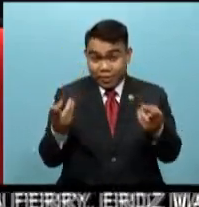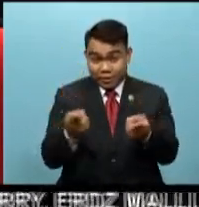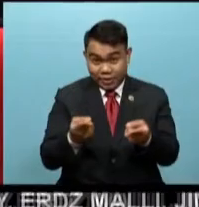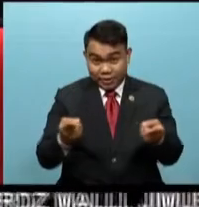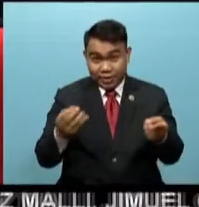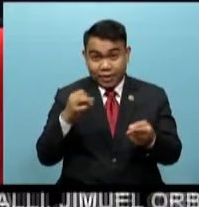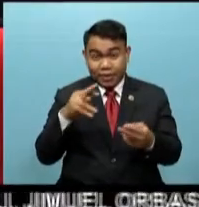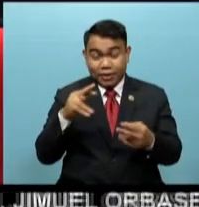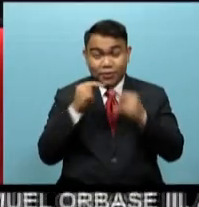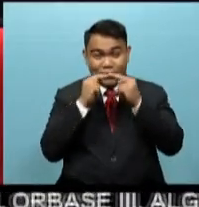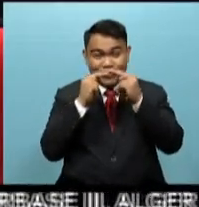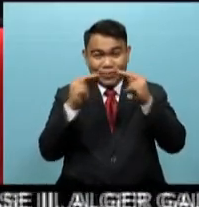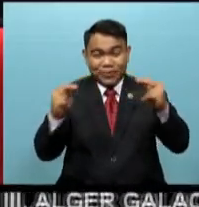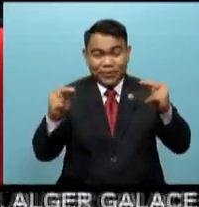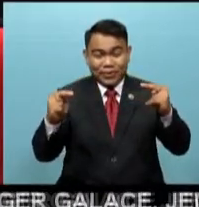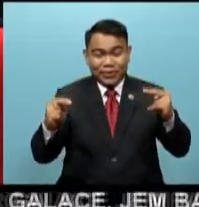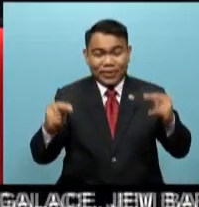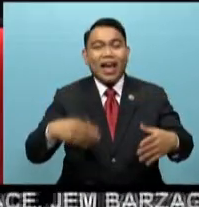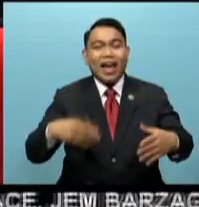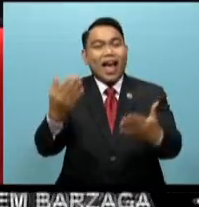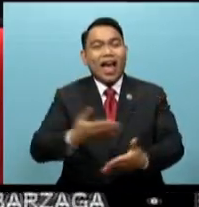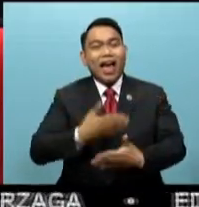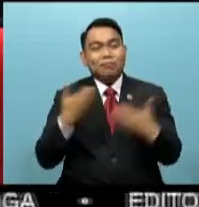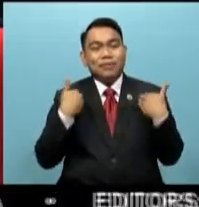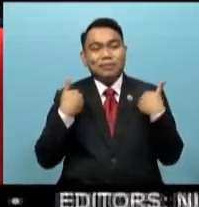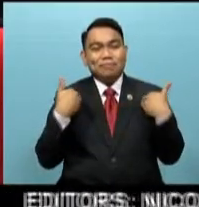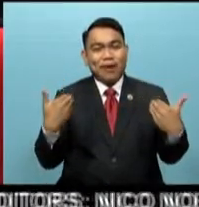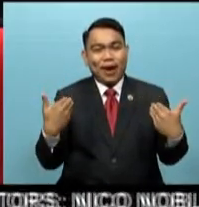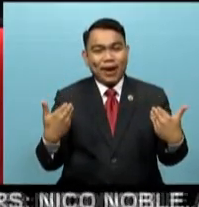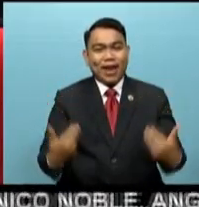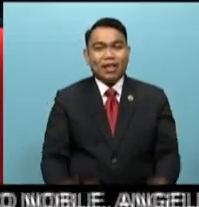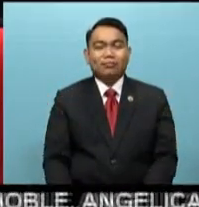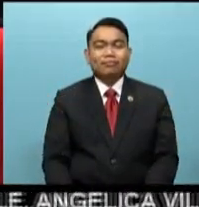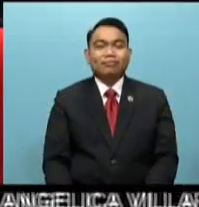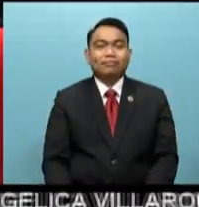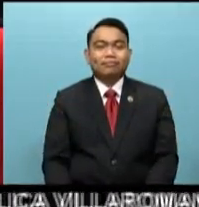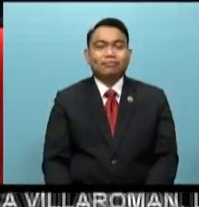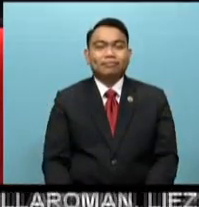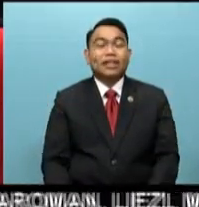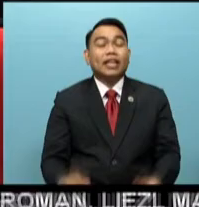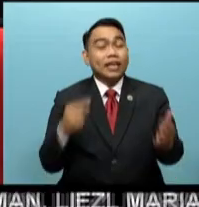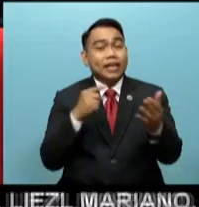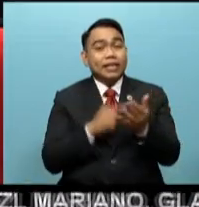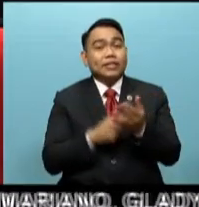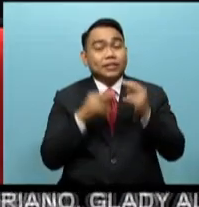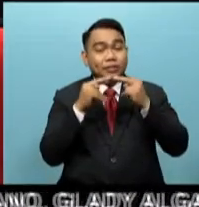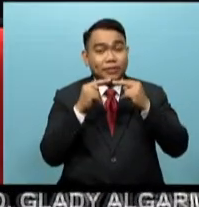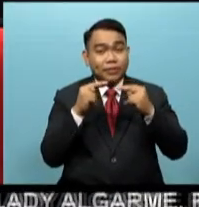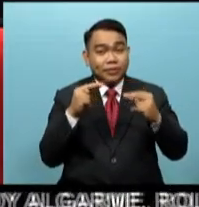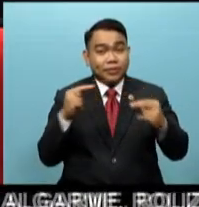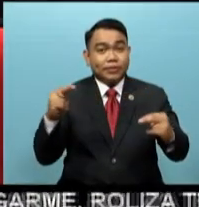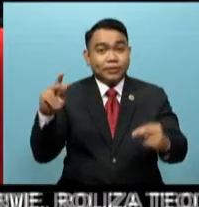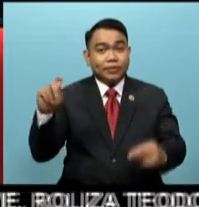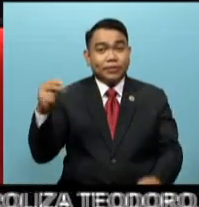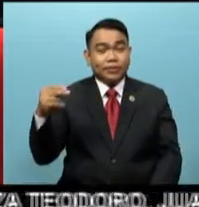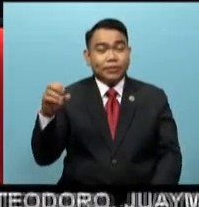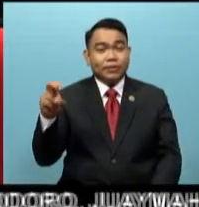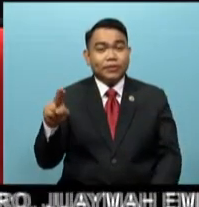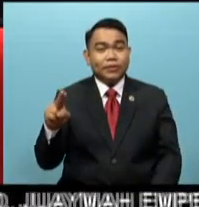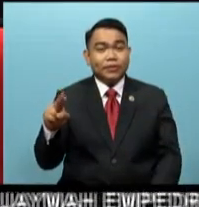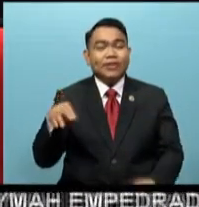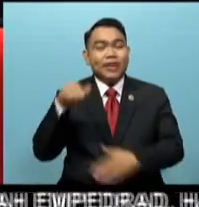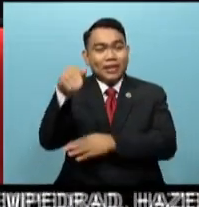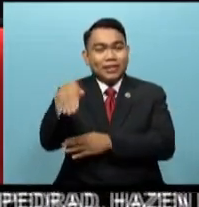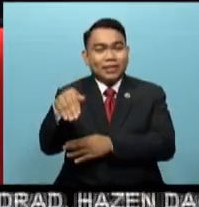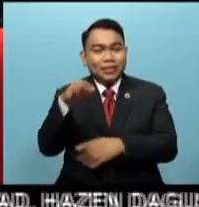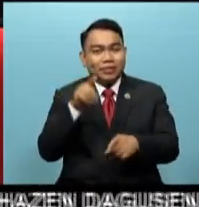INC News Section. Happy birthday po kapatid na Erds! At yan po ang mga balita ngayong Webes ng gabi. Sa pangalan po